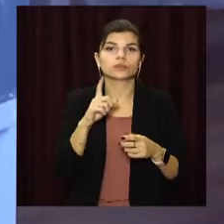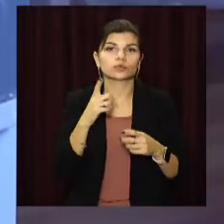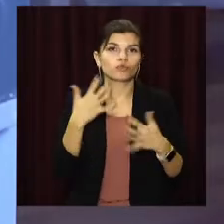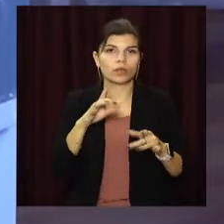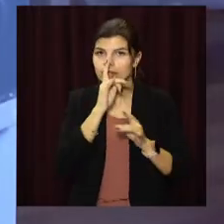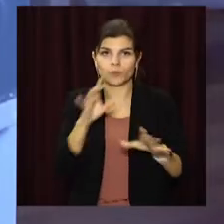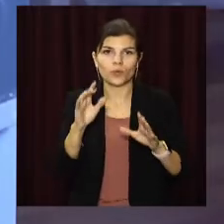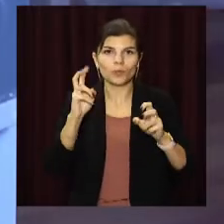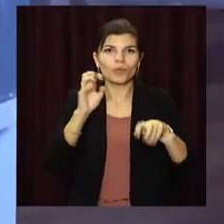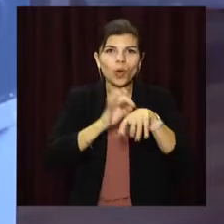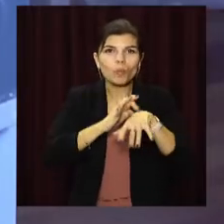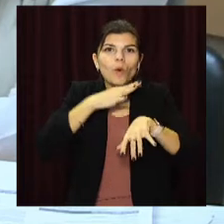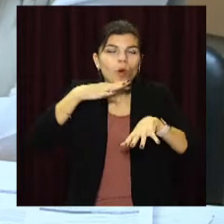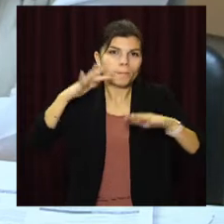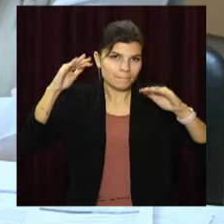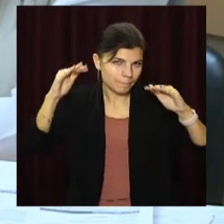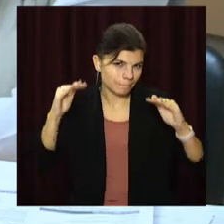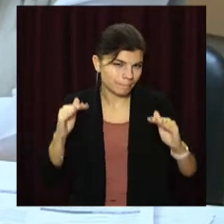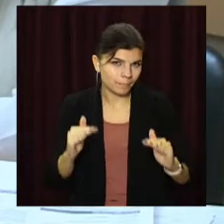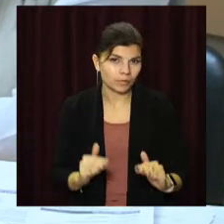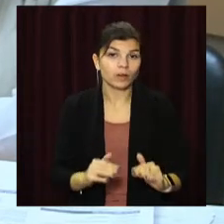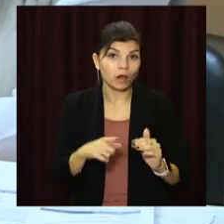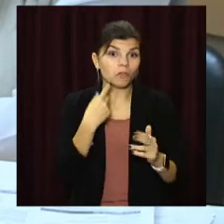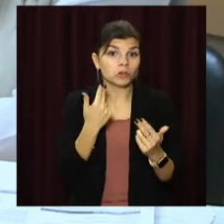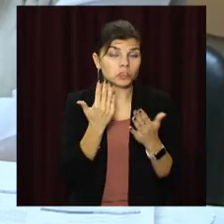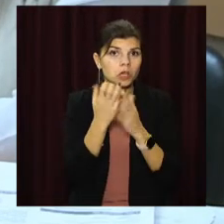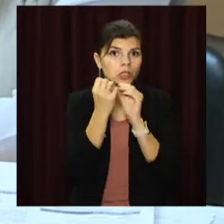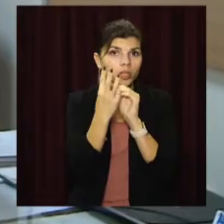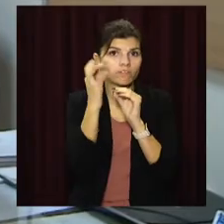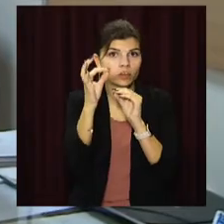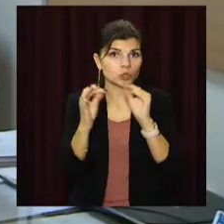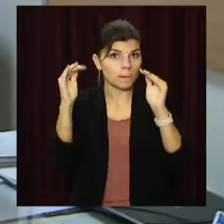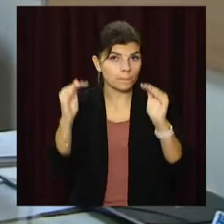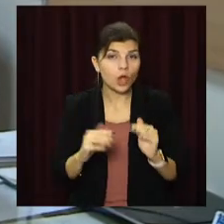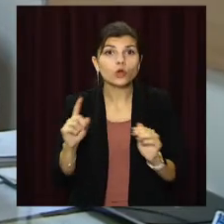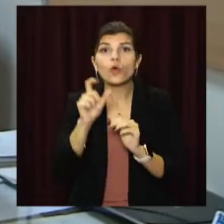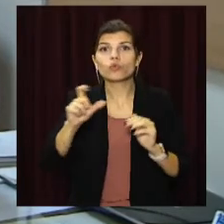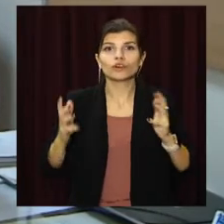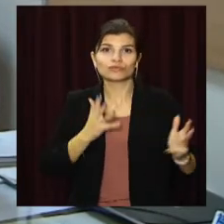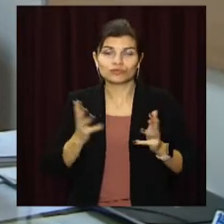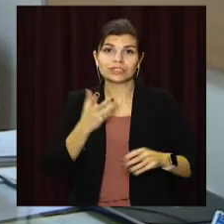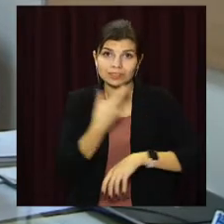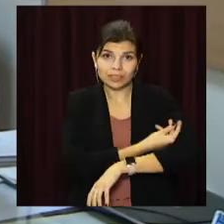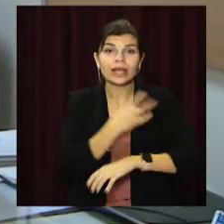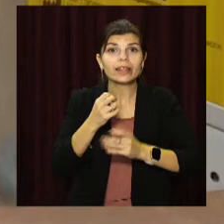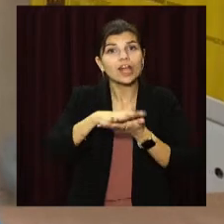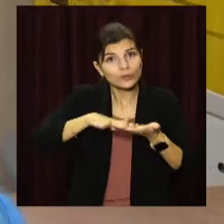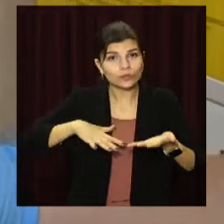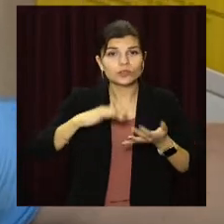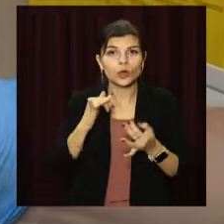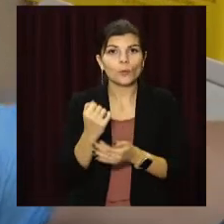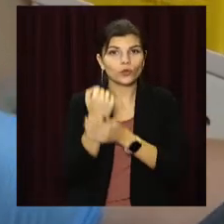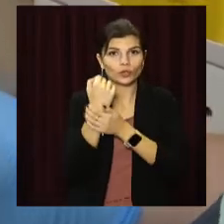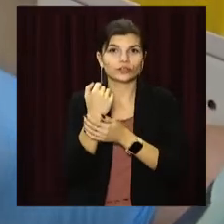рівень госпіталізації хворих на ковід знизився на 13%. Аби мотивувати українців щепитися і надалі та